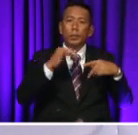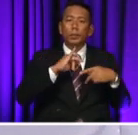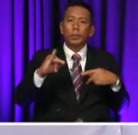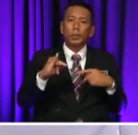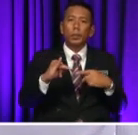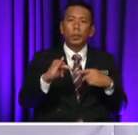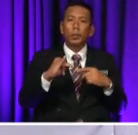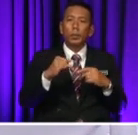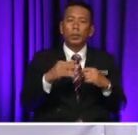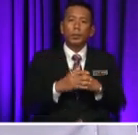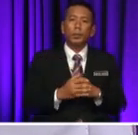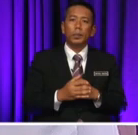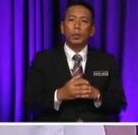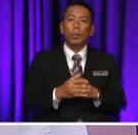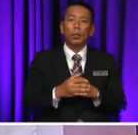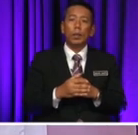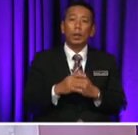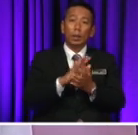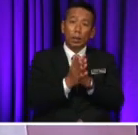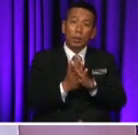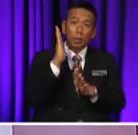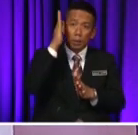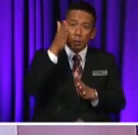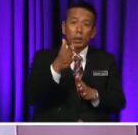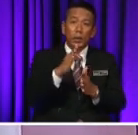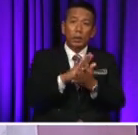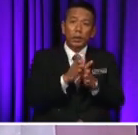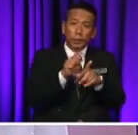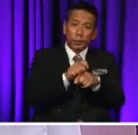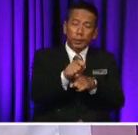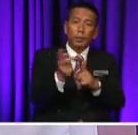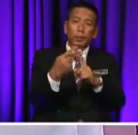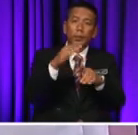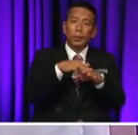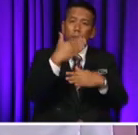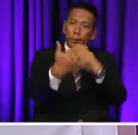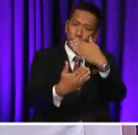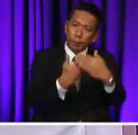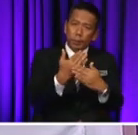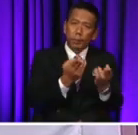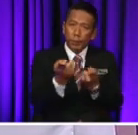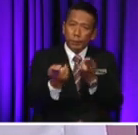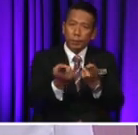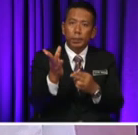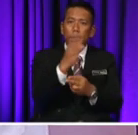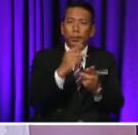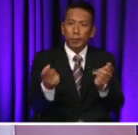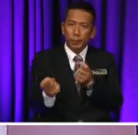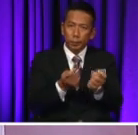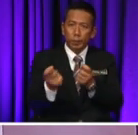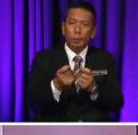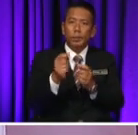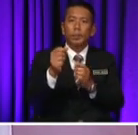konsep etika maka akan menjadi keras kepada kejayaan pengurusan dan pencak